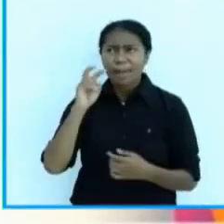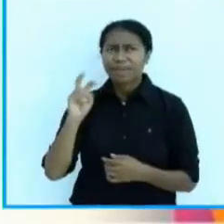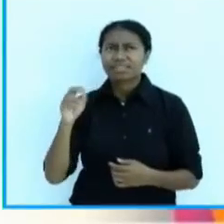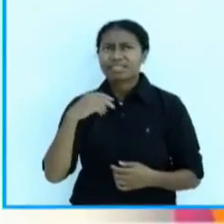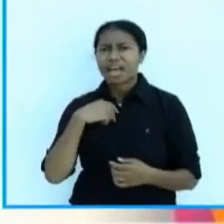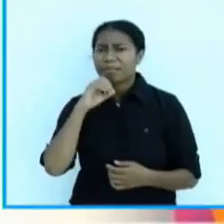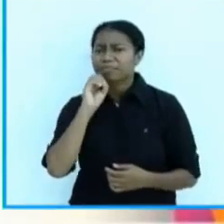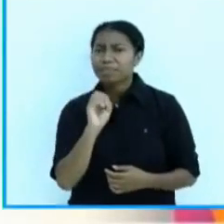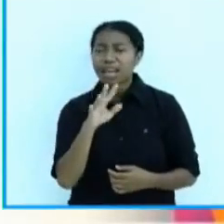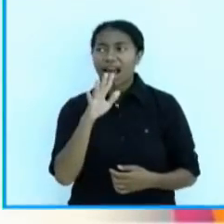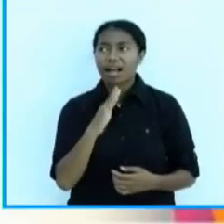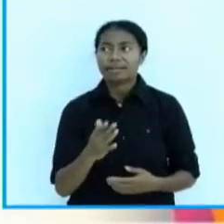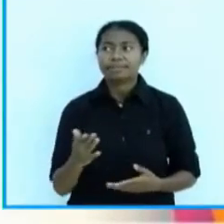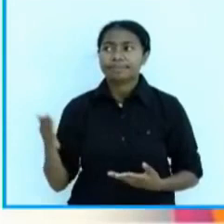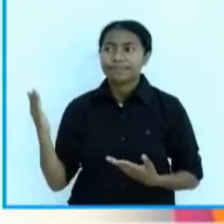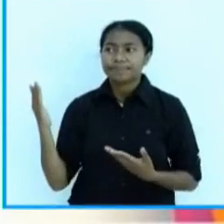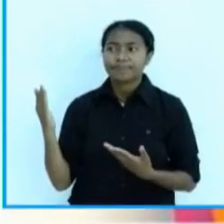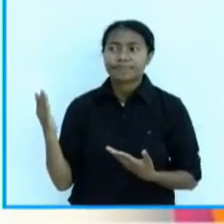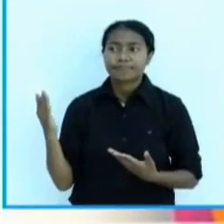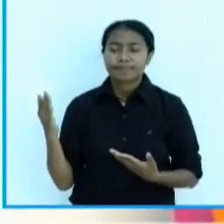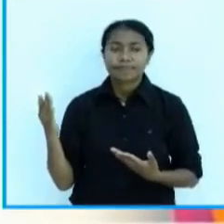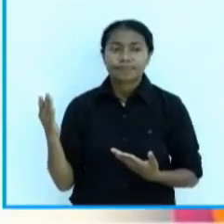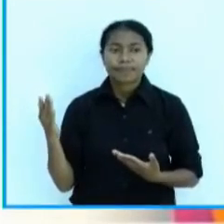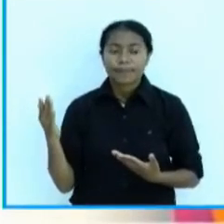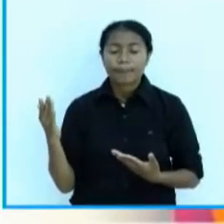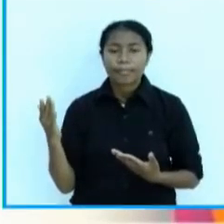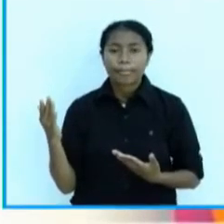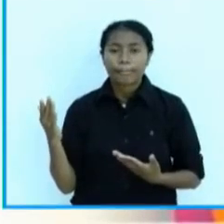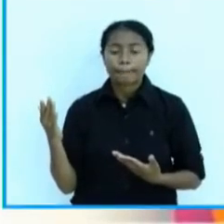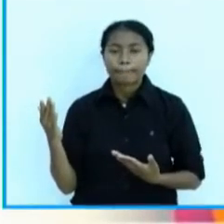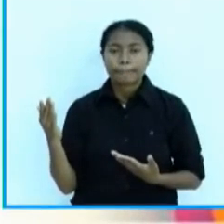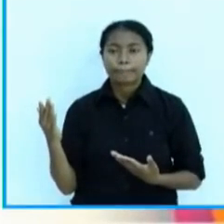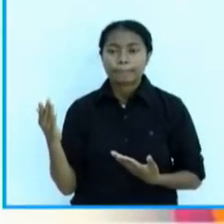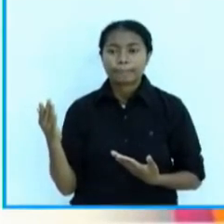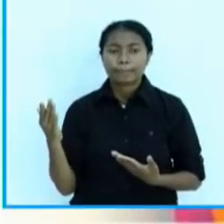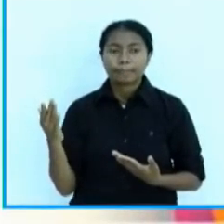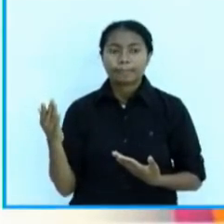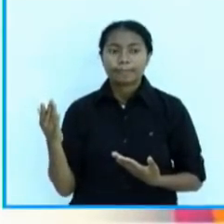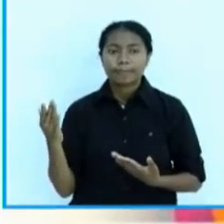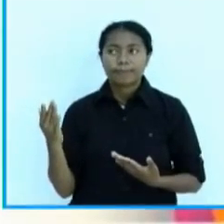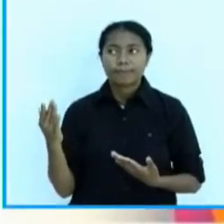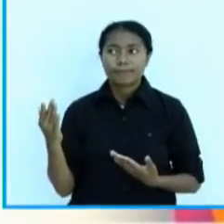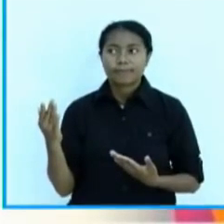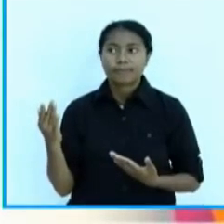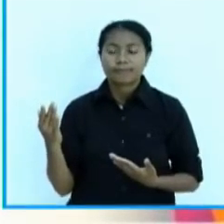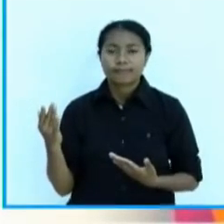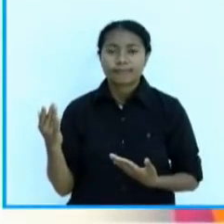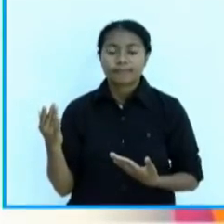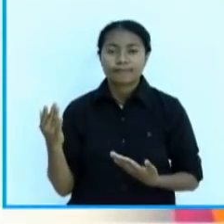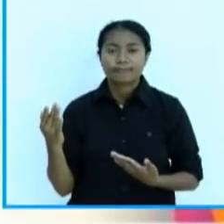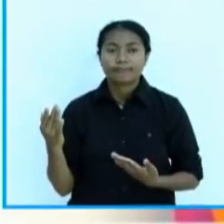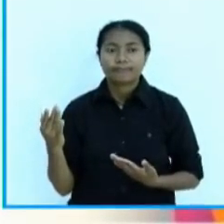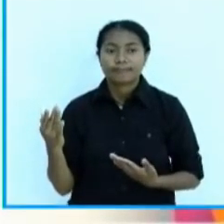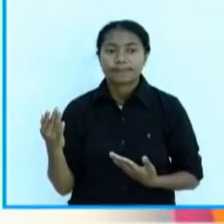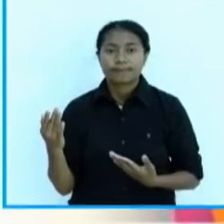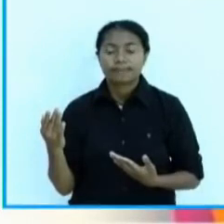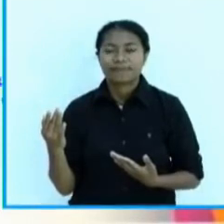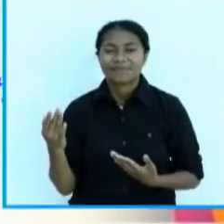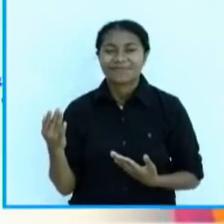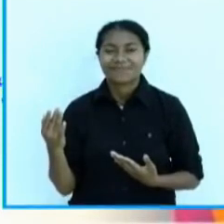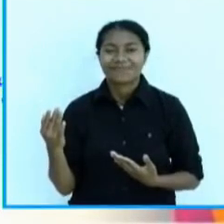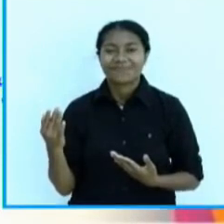yang Kudus seperti dalam perjanjian lama yang bunuh tari Israel jadi Yesus dan alat dalam Perjanjian Lama adalah satu